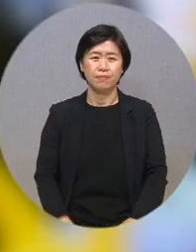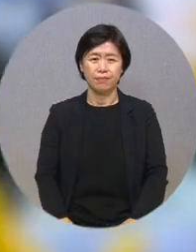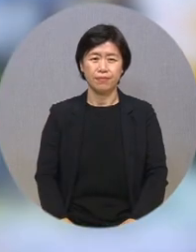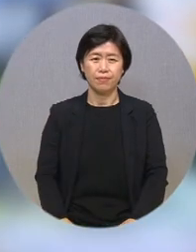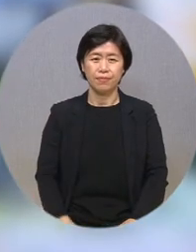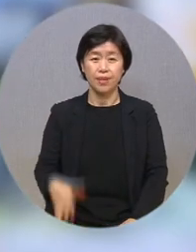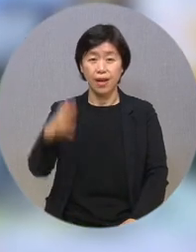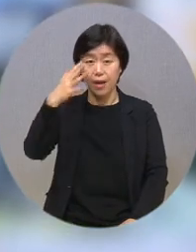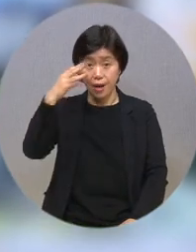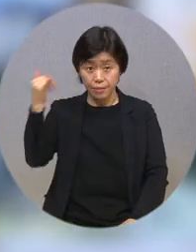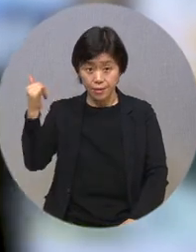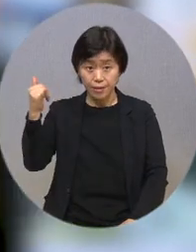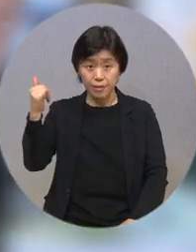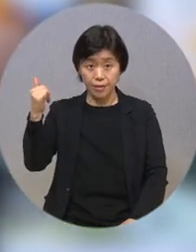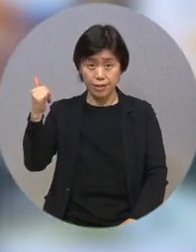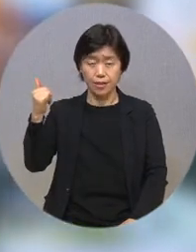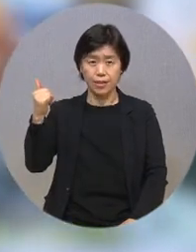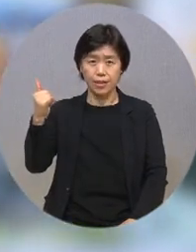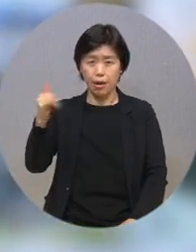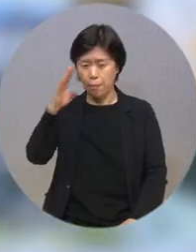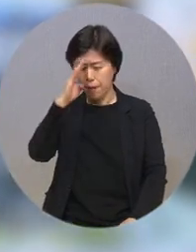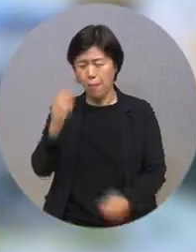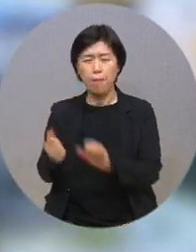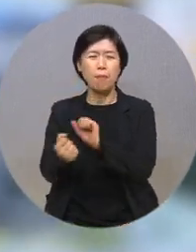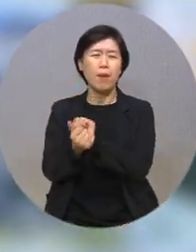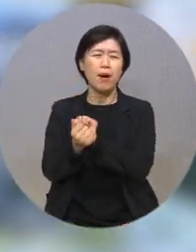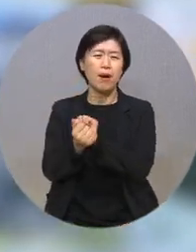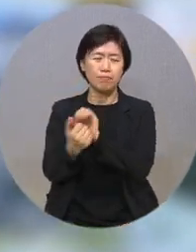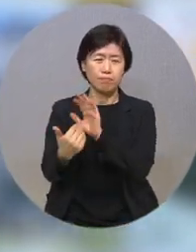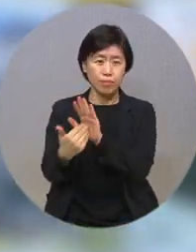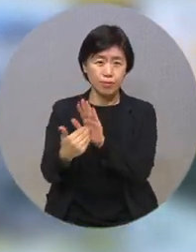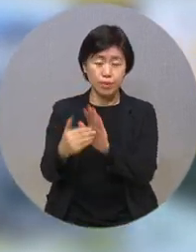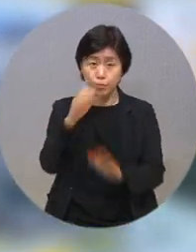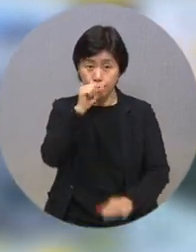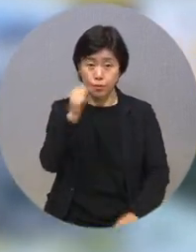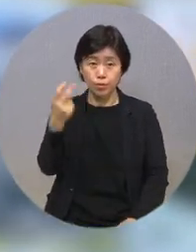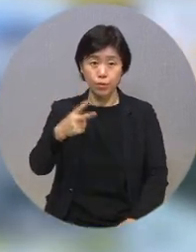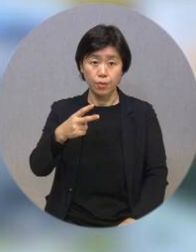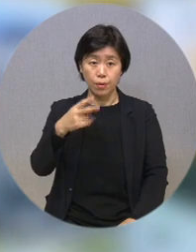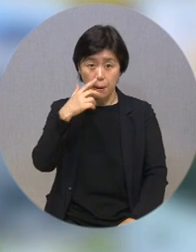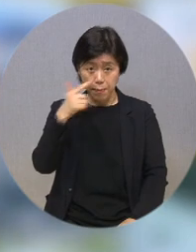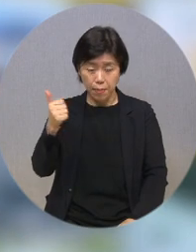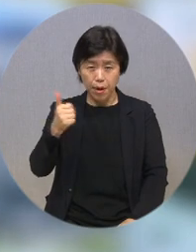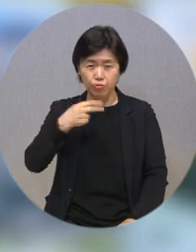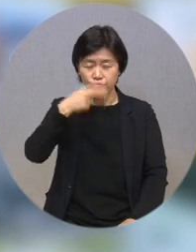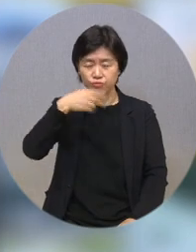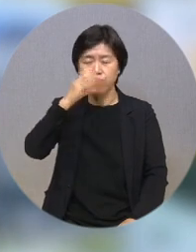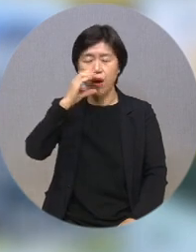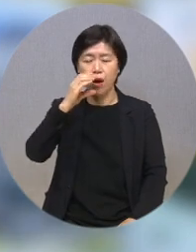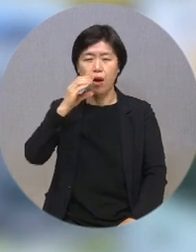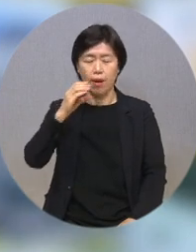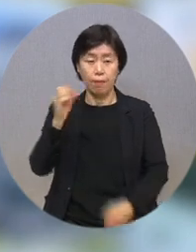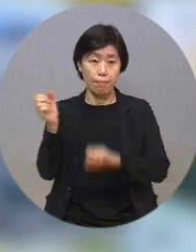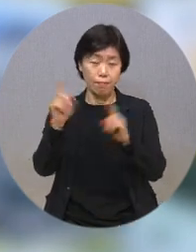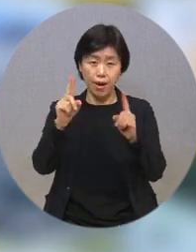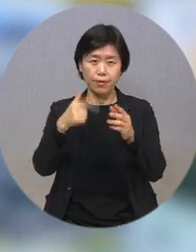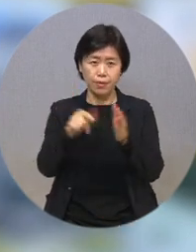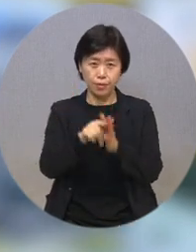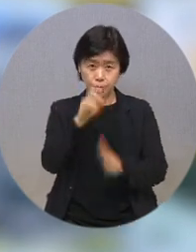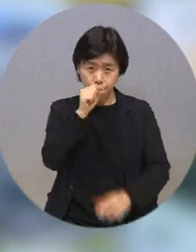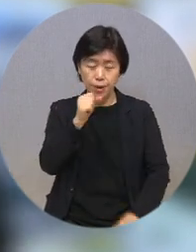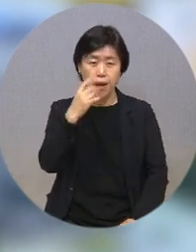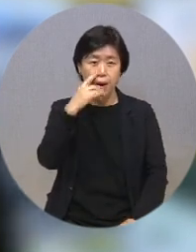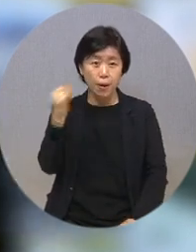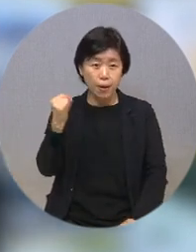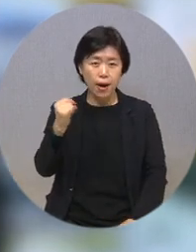할머니 할아버지들 면역력에 좋고요. 면역력. 우리 아빠들 술 드시고 숙취해서에 좋고요. 숙취해서? 우리 엄마들 유자차